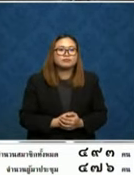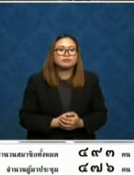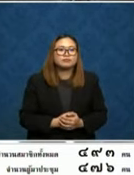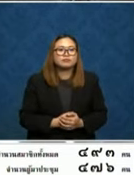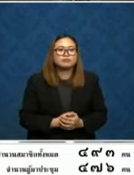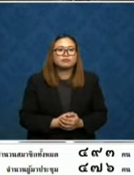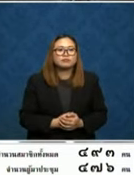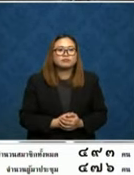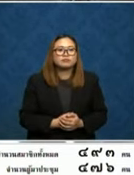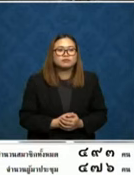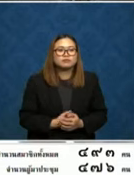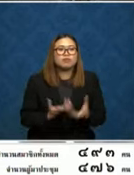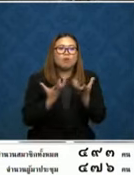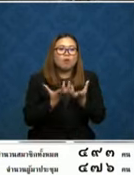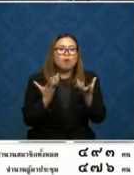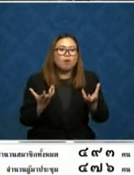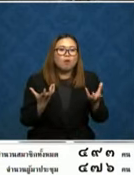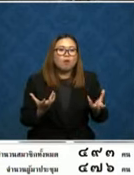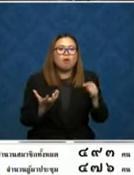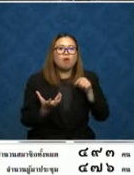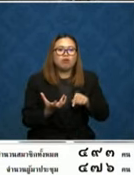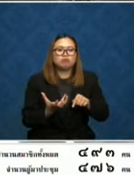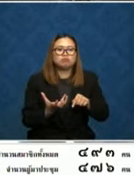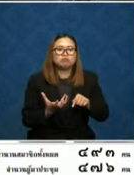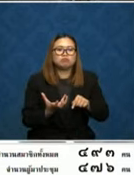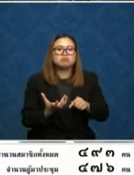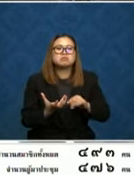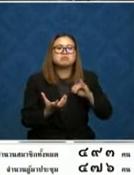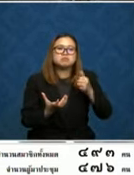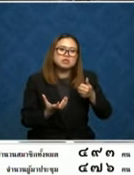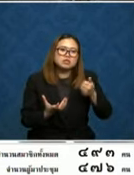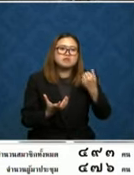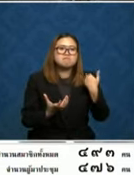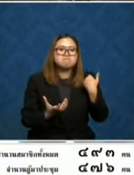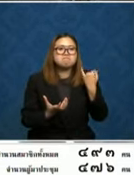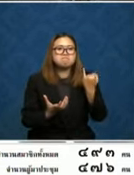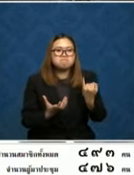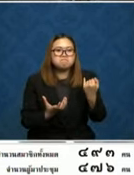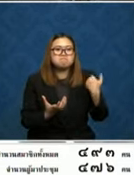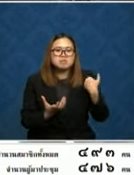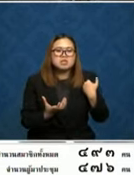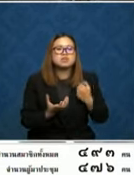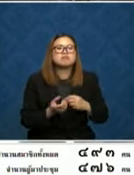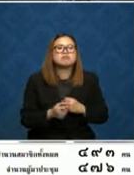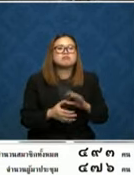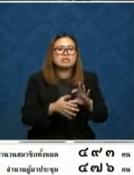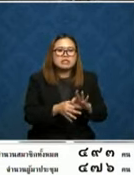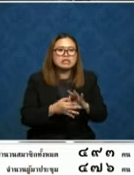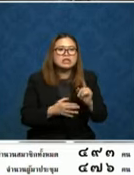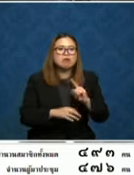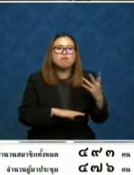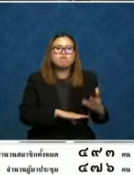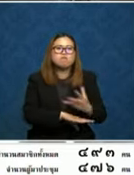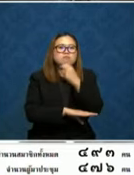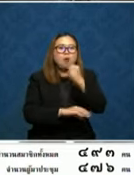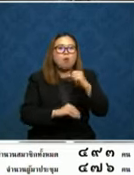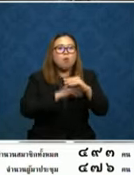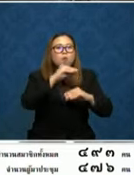กลุ่มผู้มีส่วนได้เสียไม่ว่าจะเป็นผู้ที่เป็นผู้รับเหมานะครับไม่ว่ารับเหมาก่อสร้